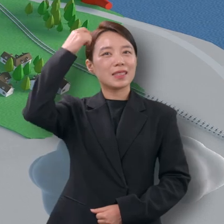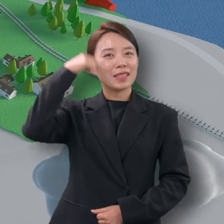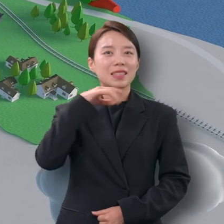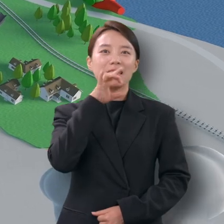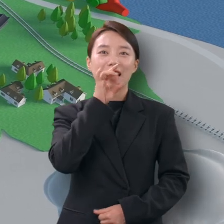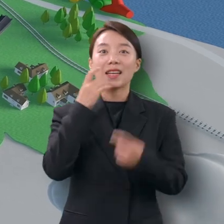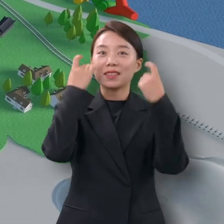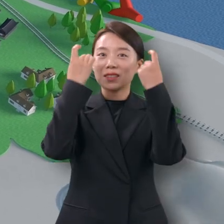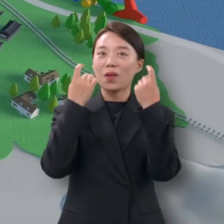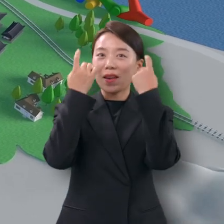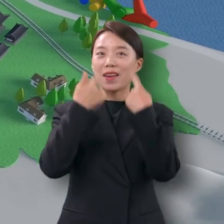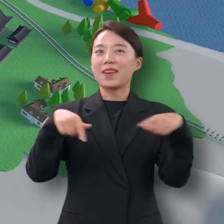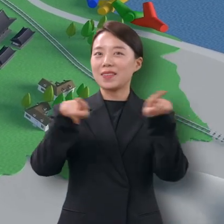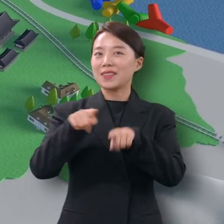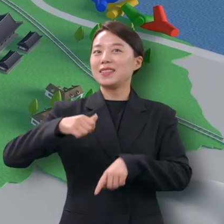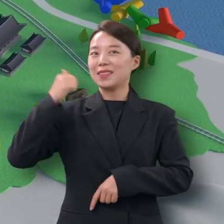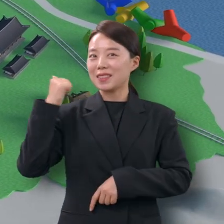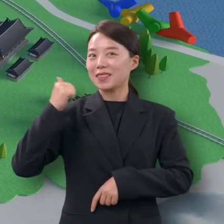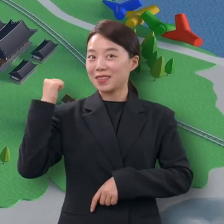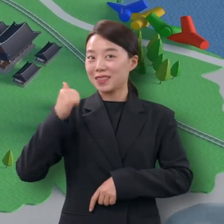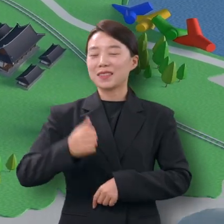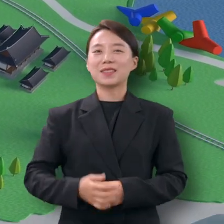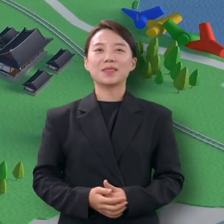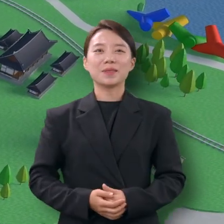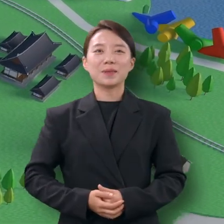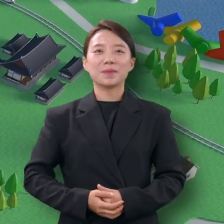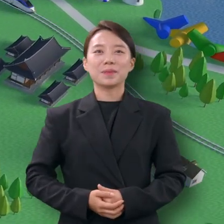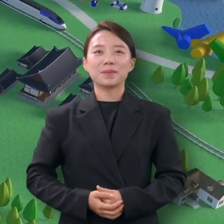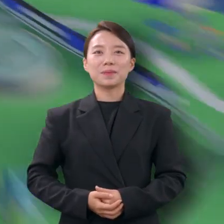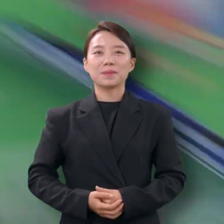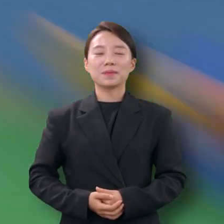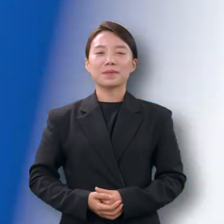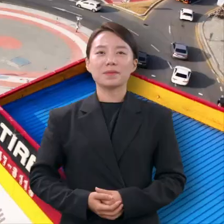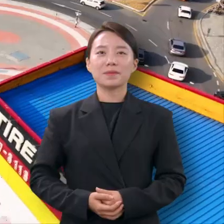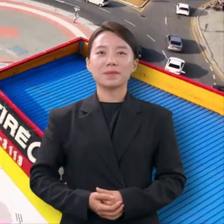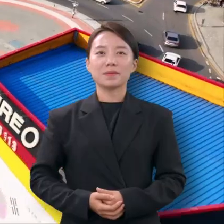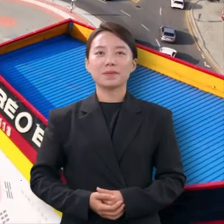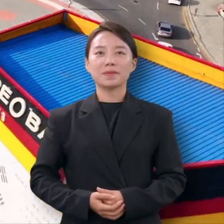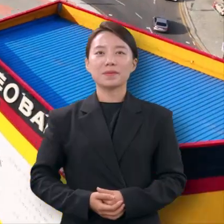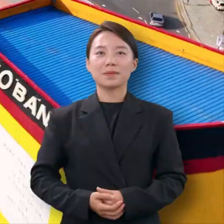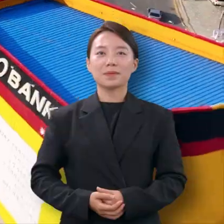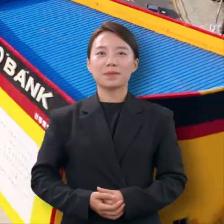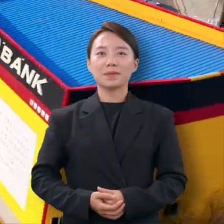온몸으로 느끼는 강릉 여행, 우리와 함께 떠나볼까요?